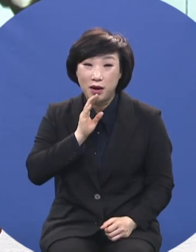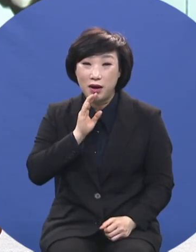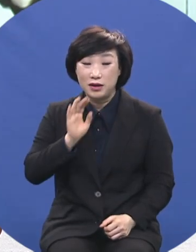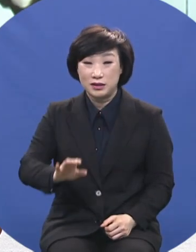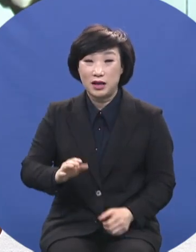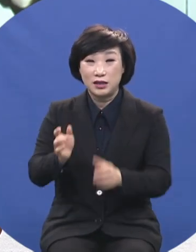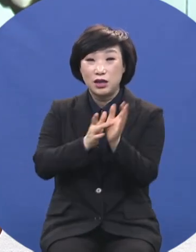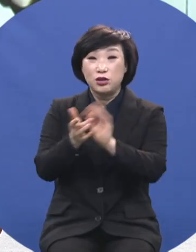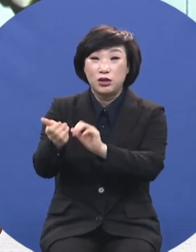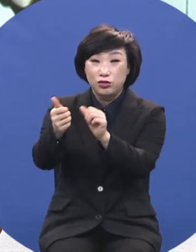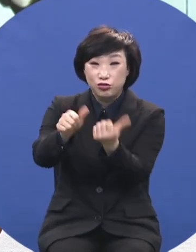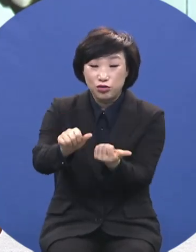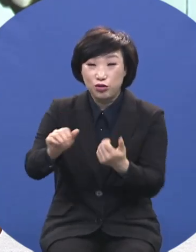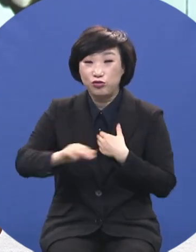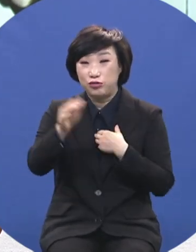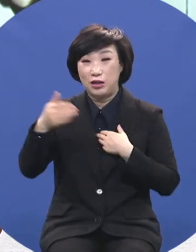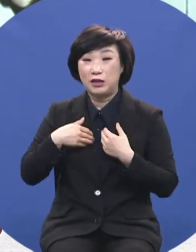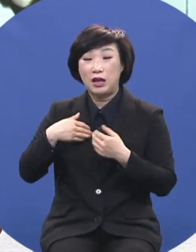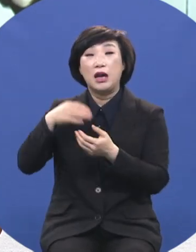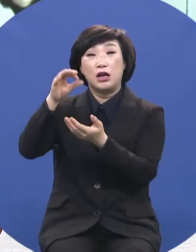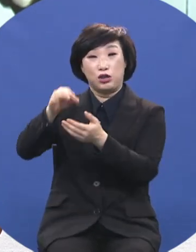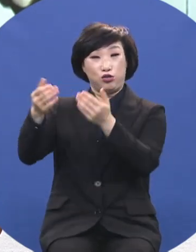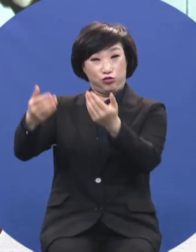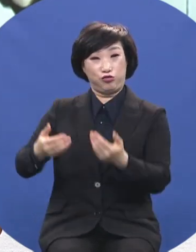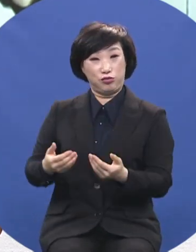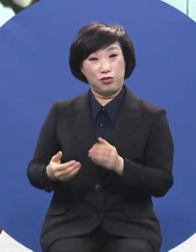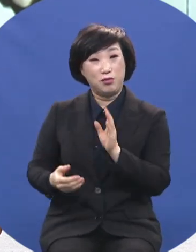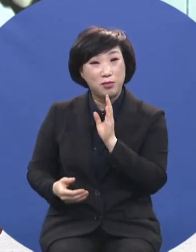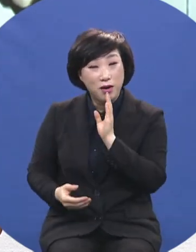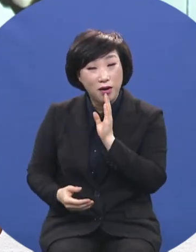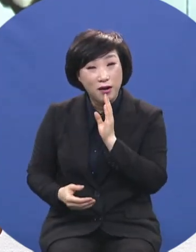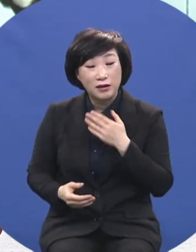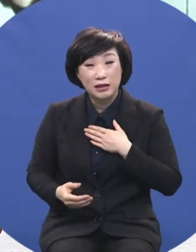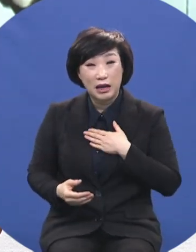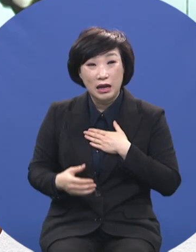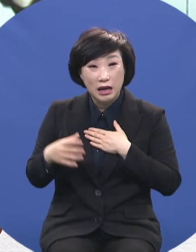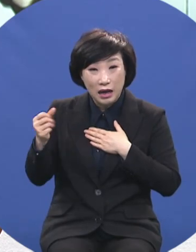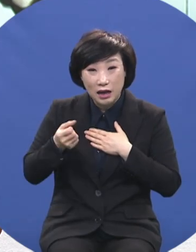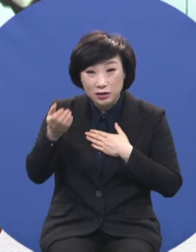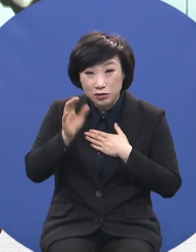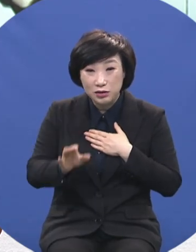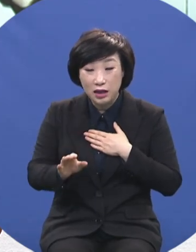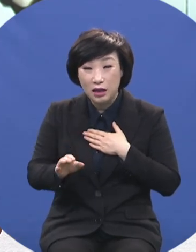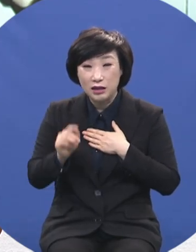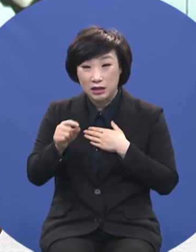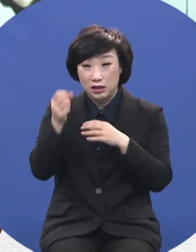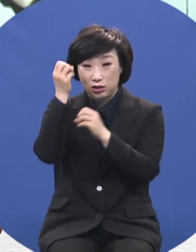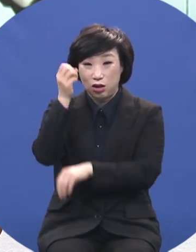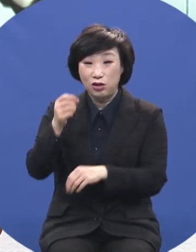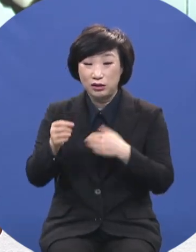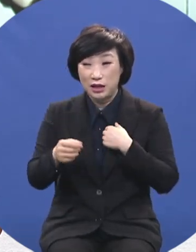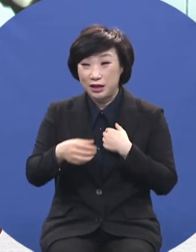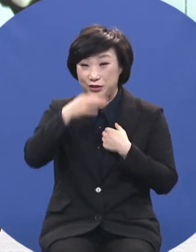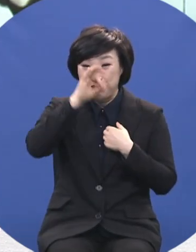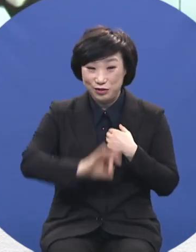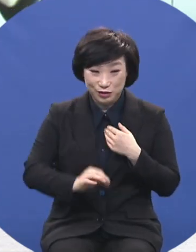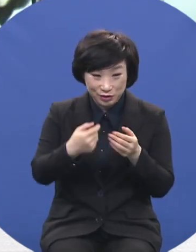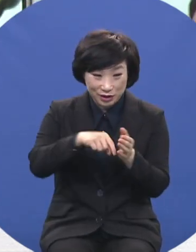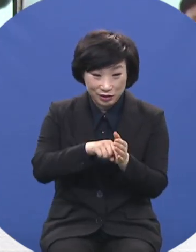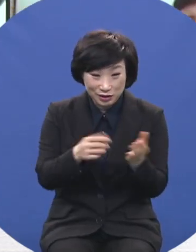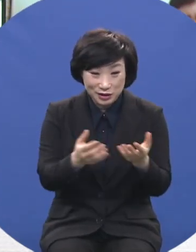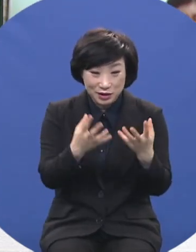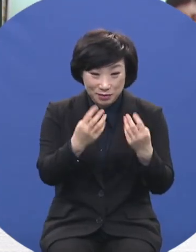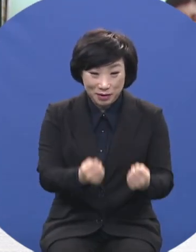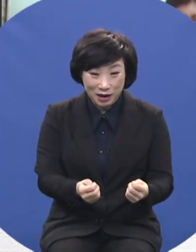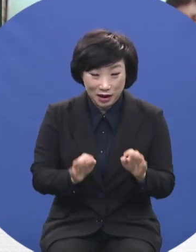우리에게 주신 기업이라 이 말입니다. 근데 그 터 위에 수많이 내 유익을 위해서 할 일이